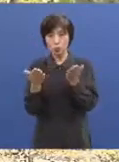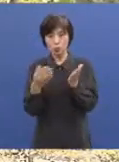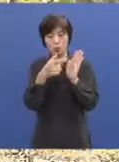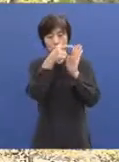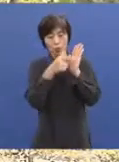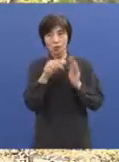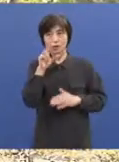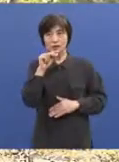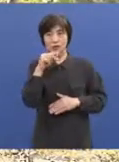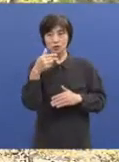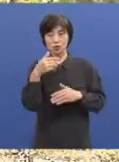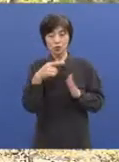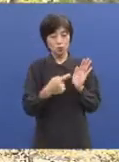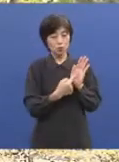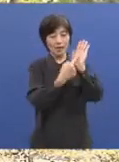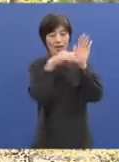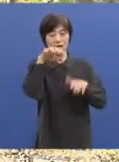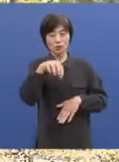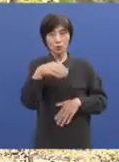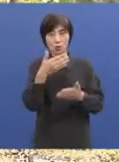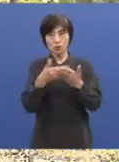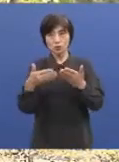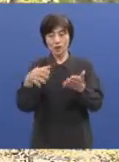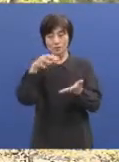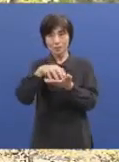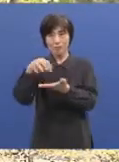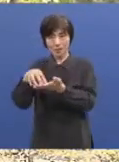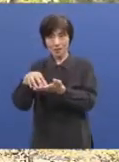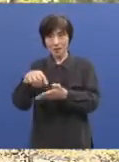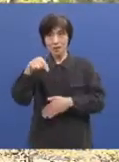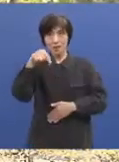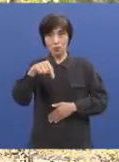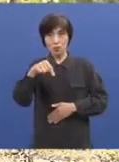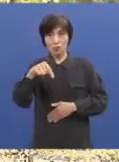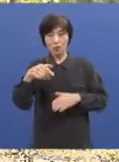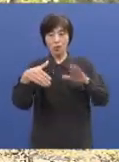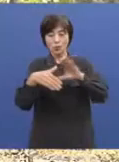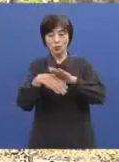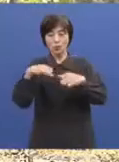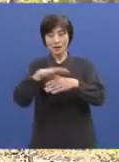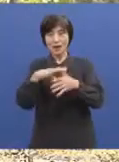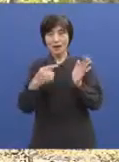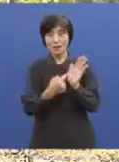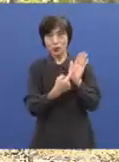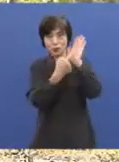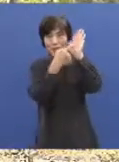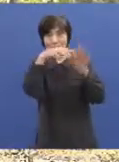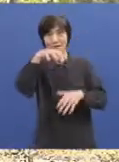まあ、あの小袖は昔から文化の香り地としてよく知られてたんですよね。